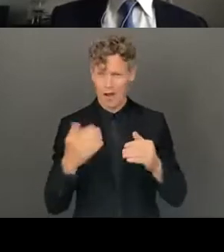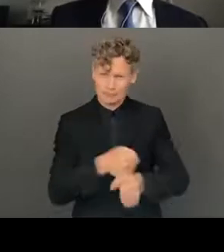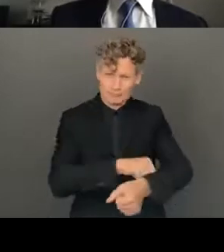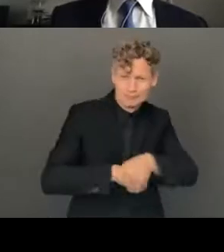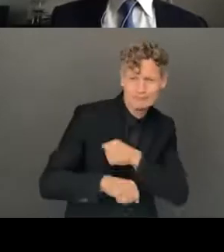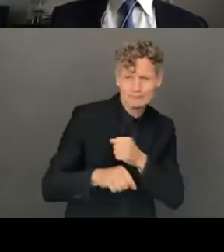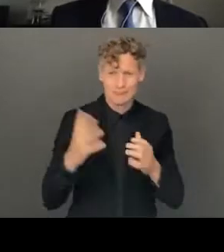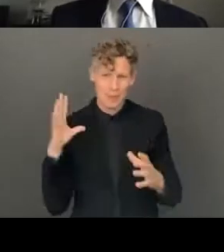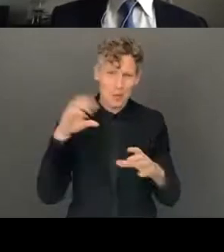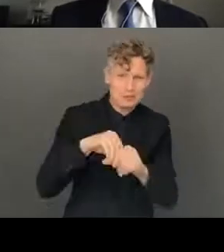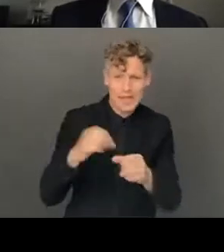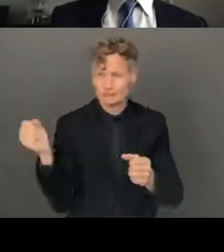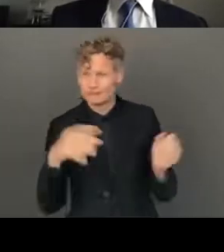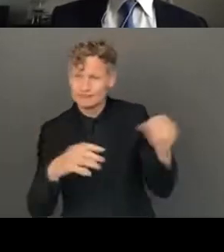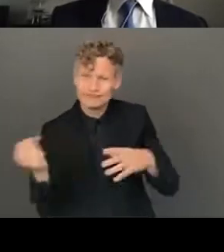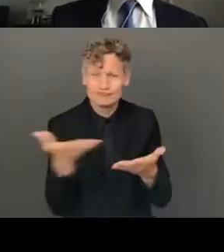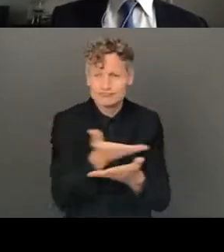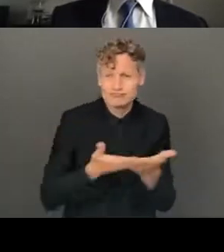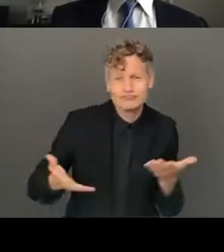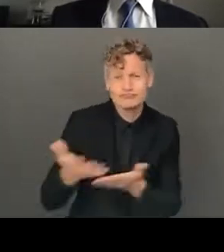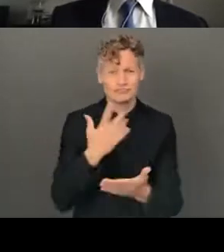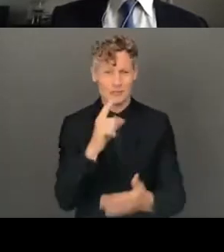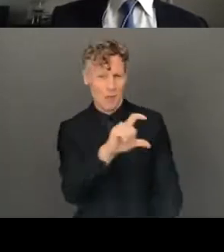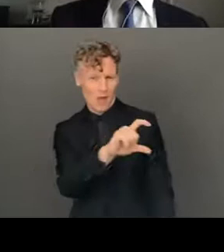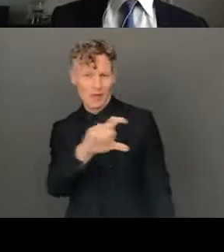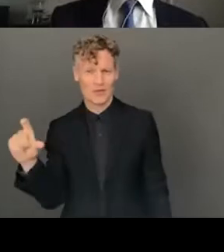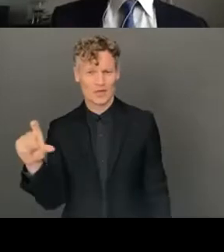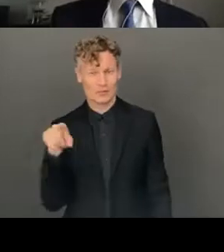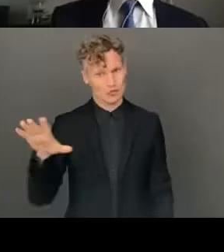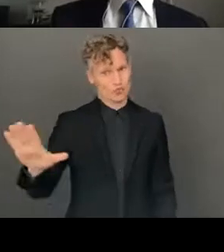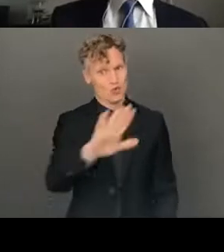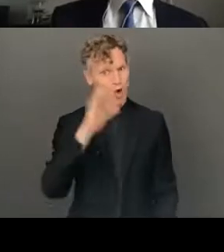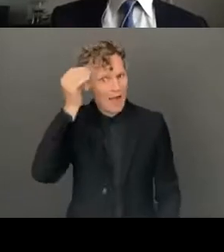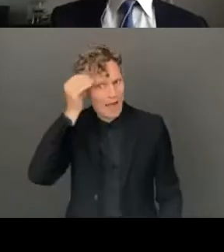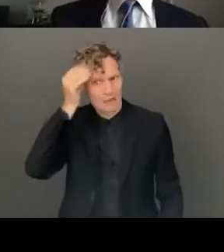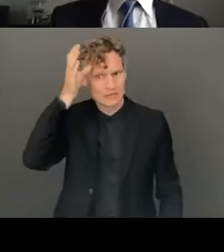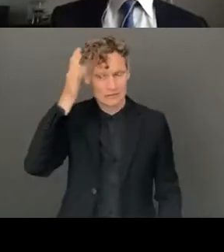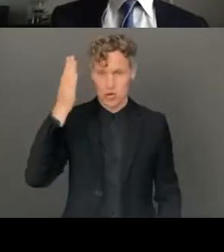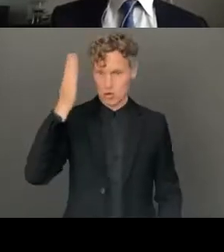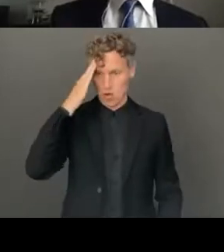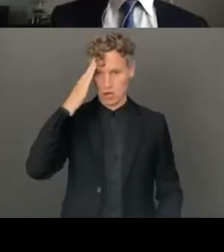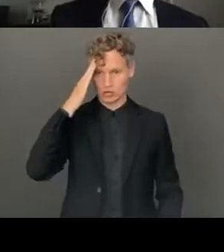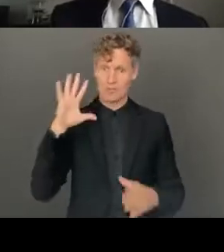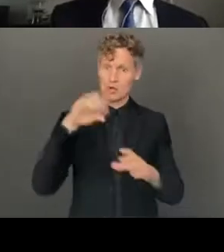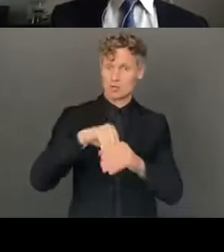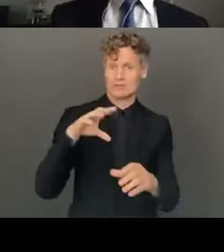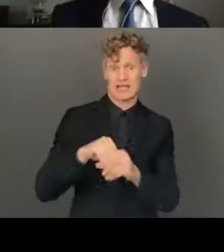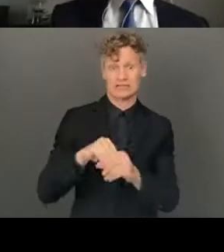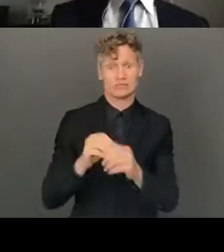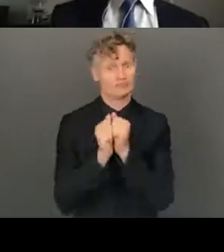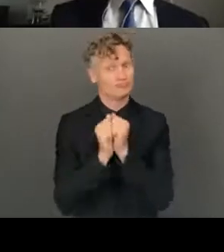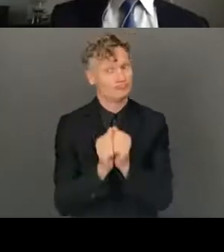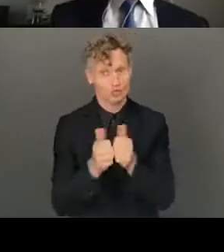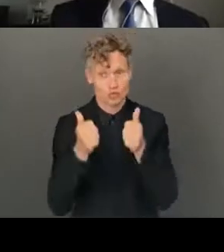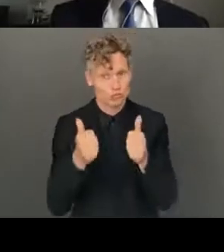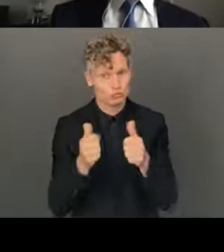conférence des partis d'État cette semaine où vos connaissances, votre participante sont très appréciées. Merci